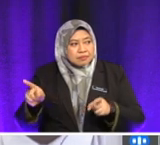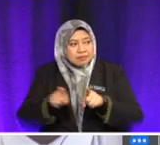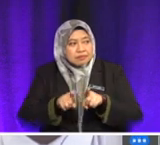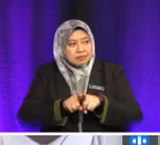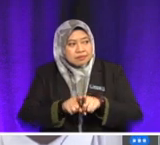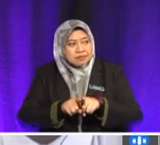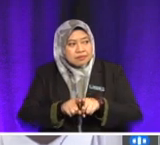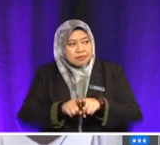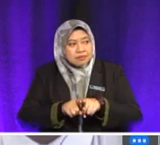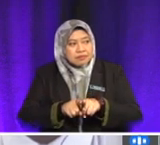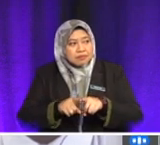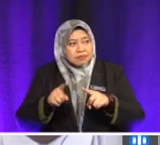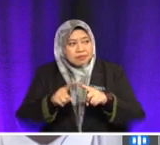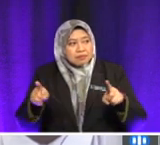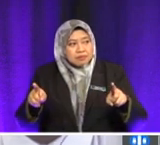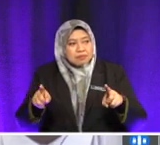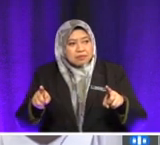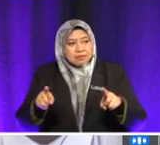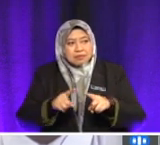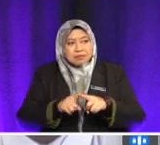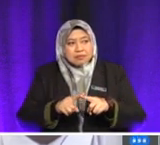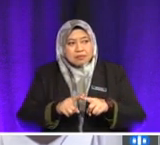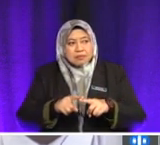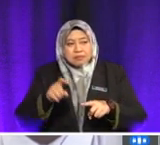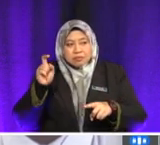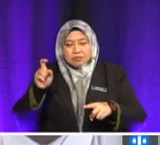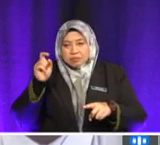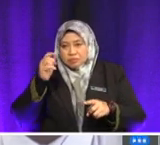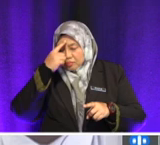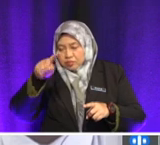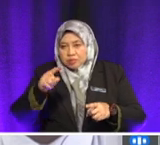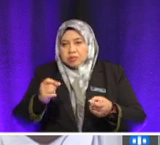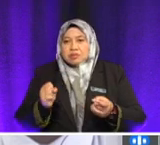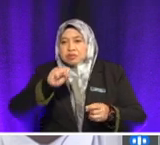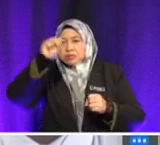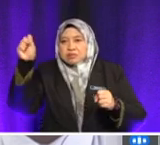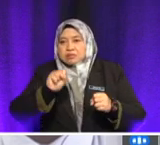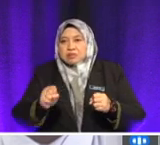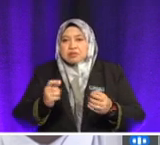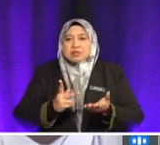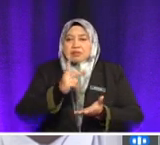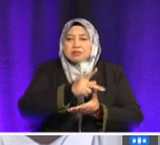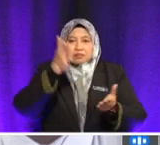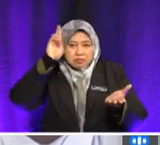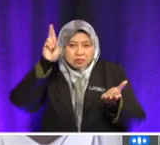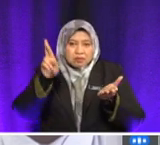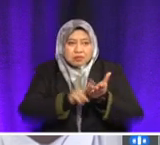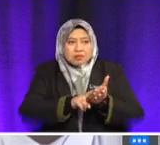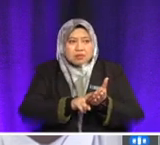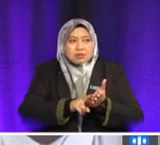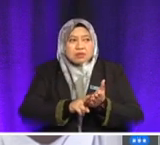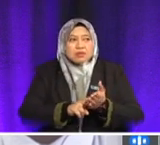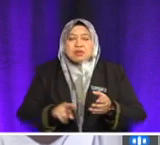tak penuh sampai atas jadi macam-macam apabila sesuatu gambar aja dibeli bila sampai